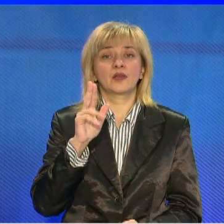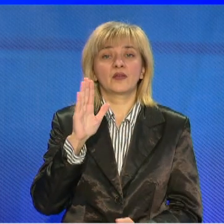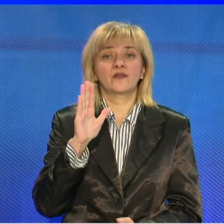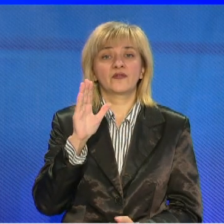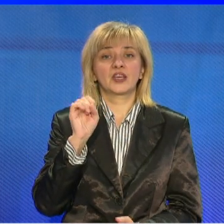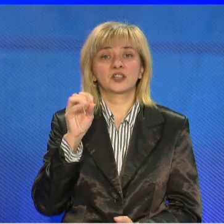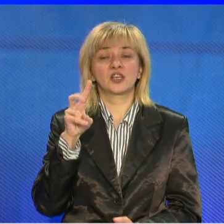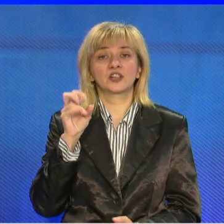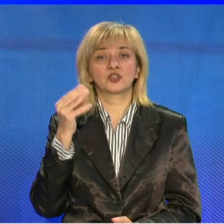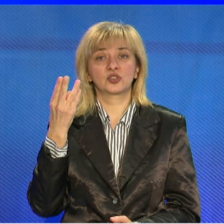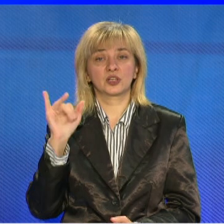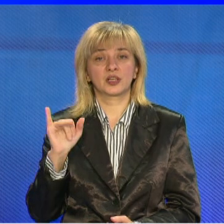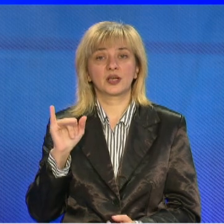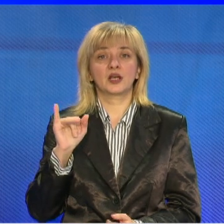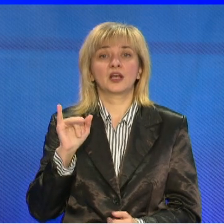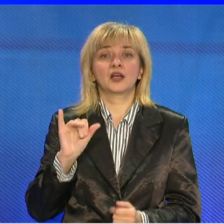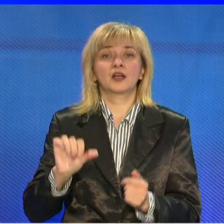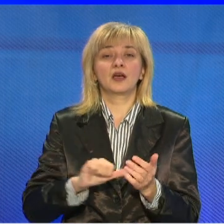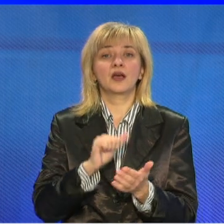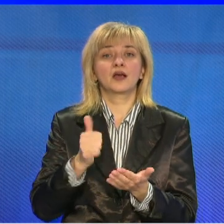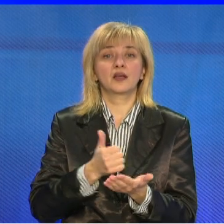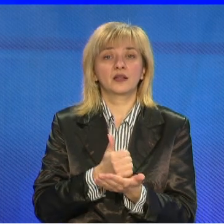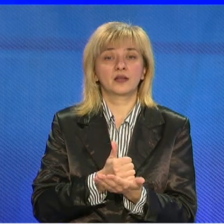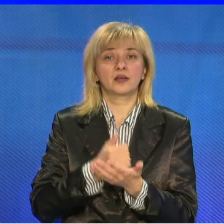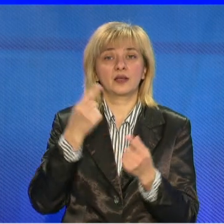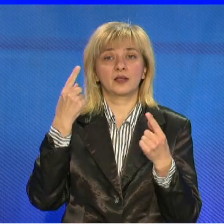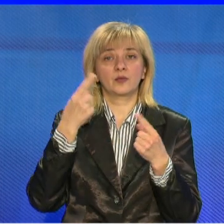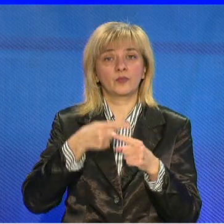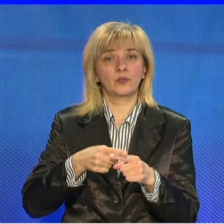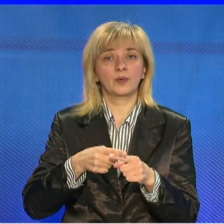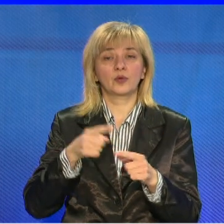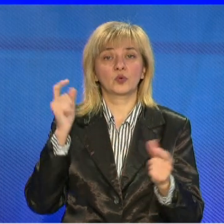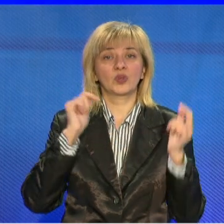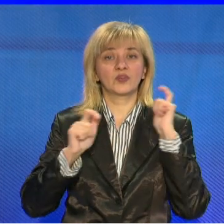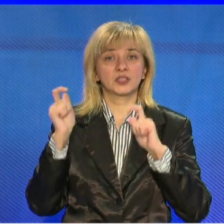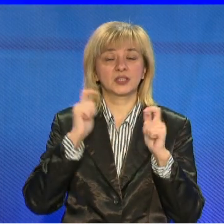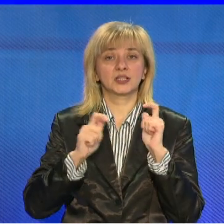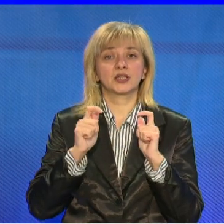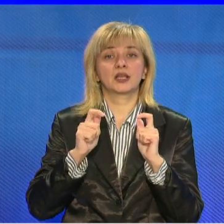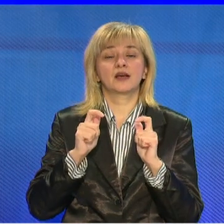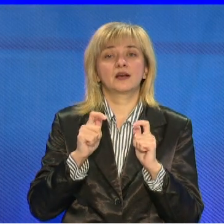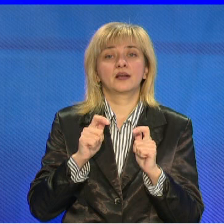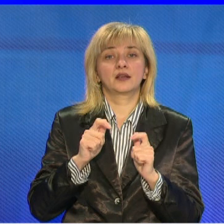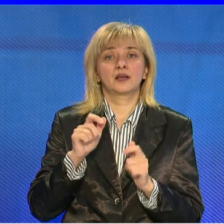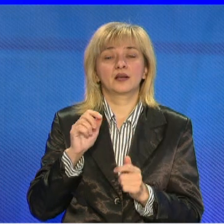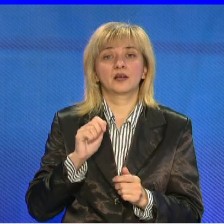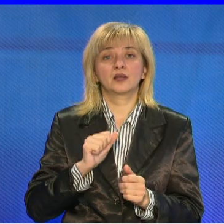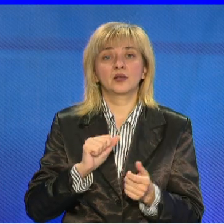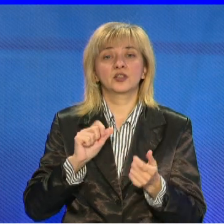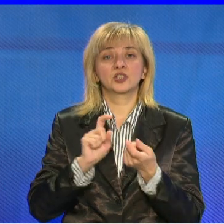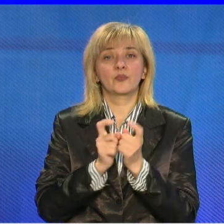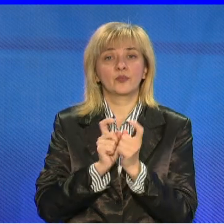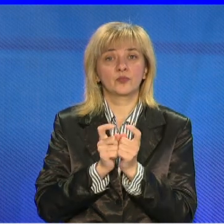рэктар універсітэта імя Янкі Купалы Ірына Кітурка, гродзенскі мастак Уладзімір Качан, алімпійскі чэмпіён Андрэй